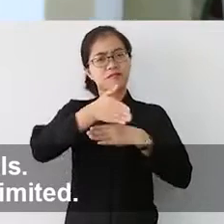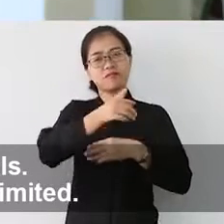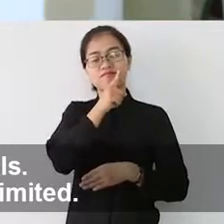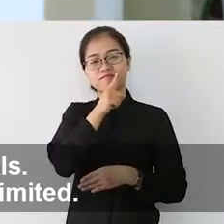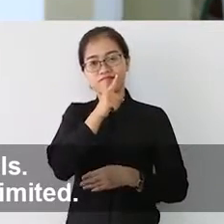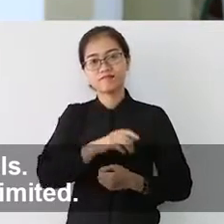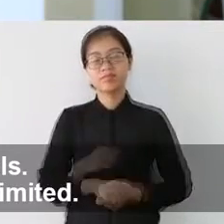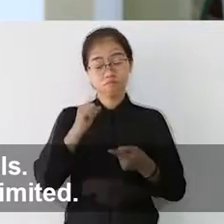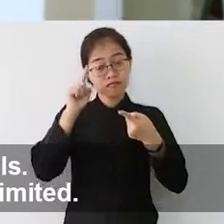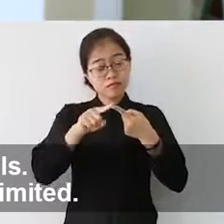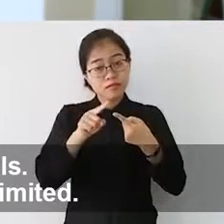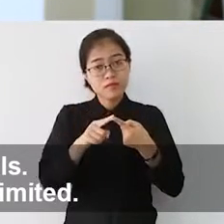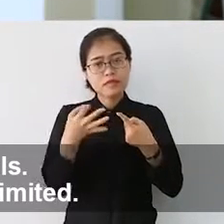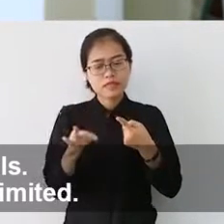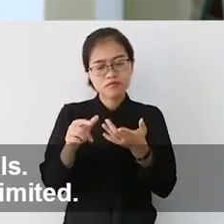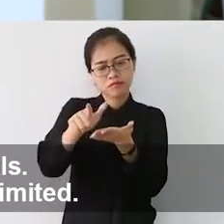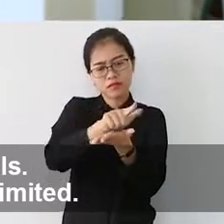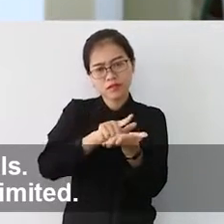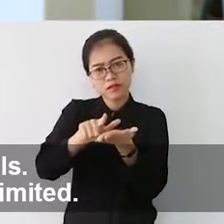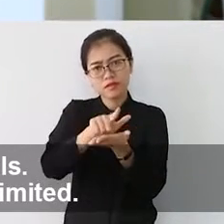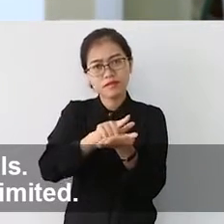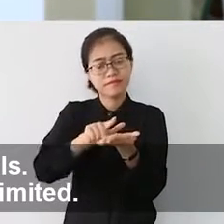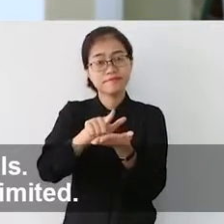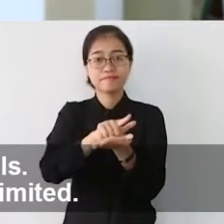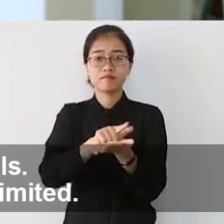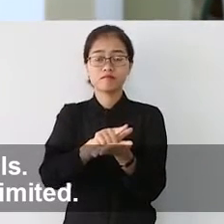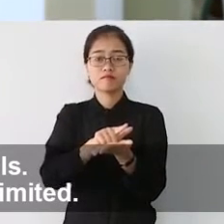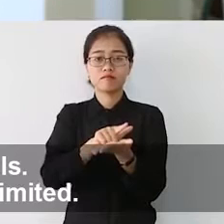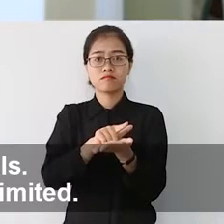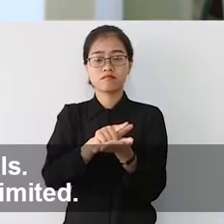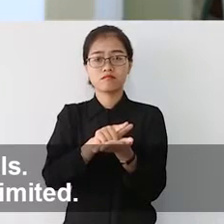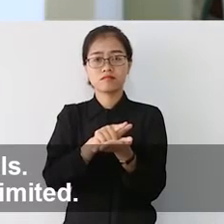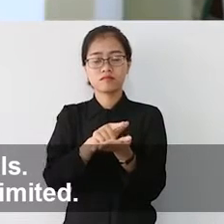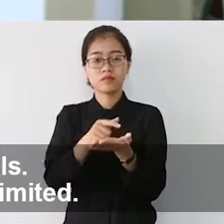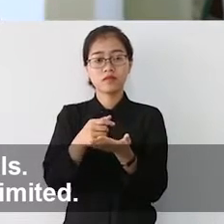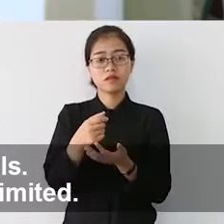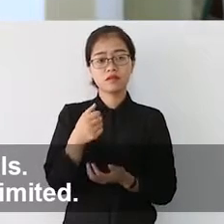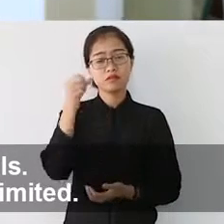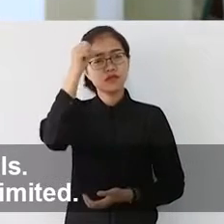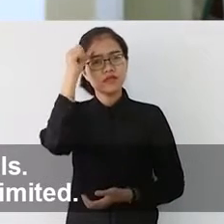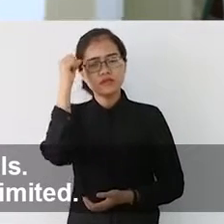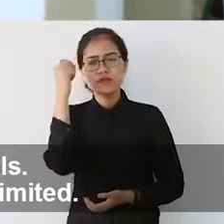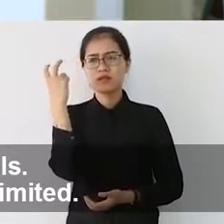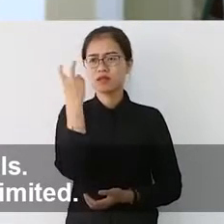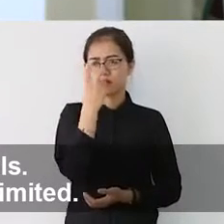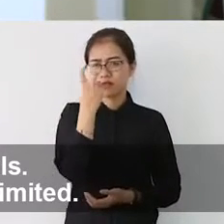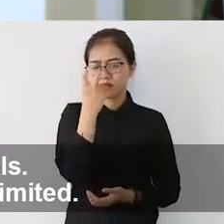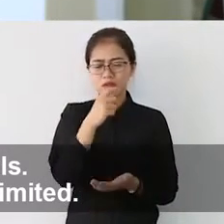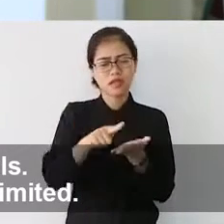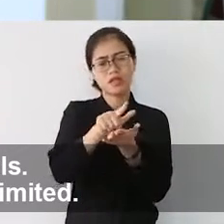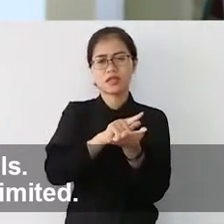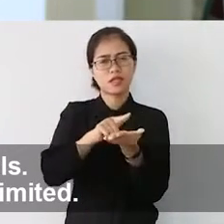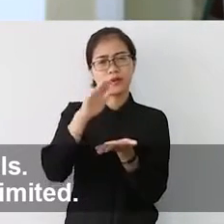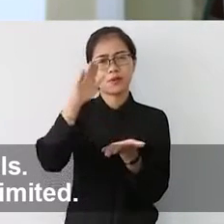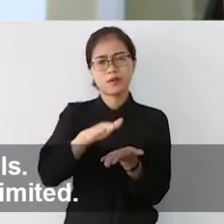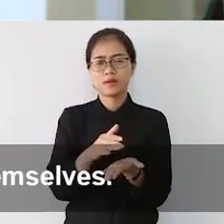được. Khó khăn thứ nhất đó là về cái nguồn tài liệu. Có thể nói rằng là những nguồn tài liệu dành cho sinh viên mà